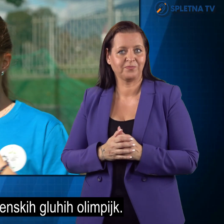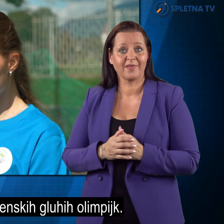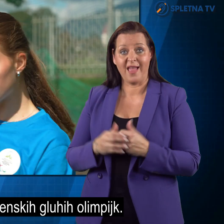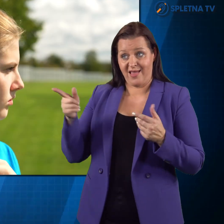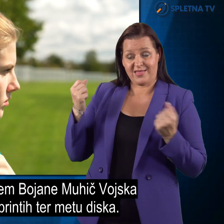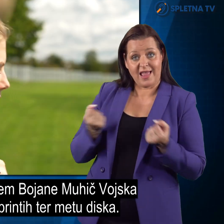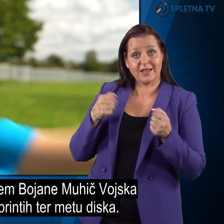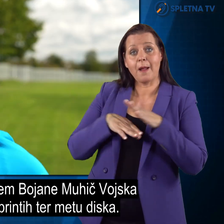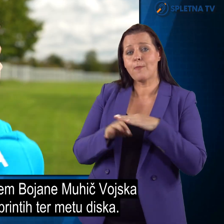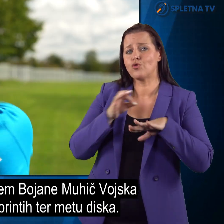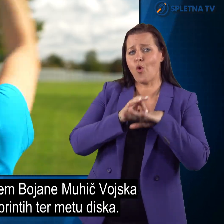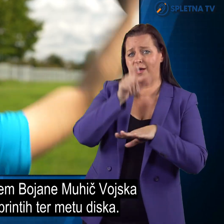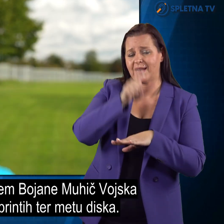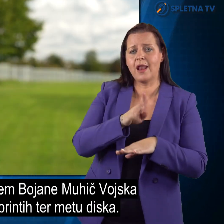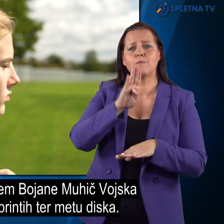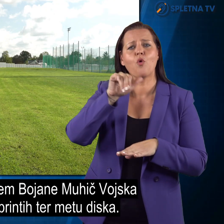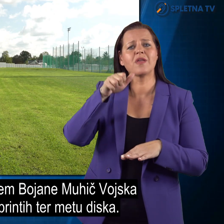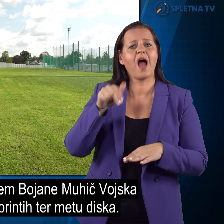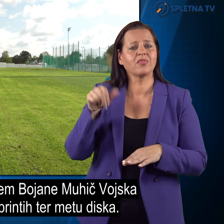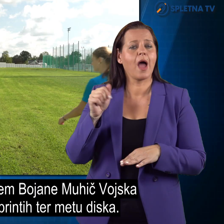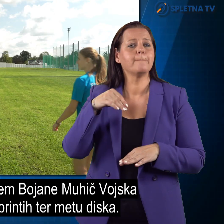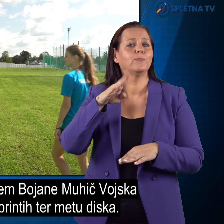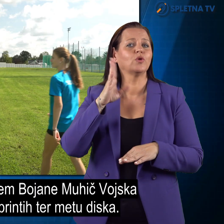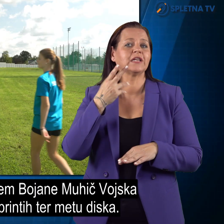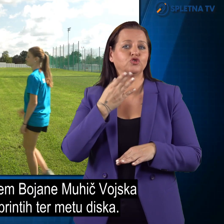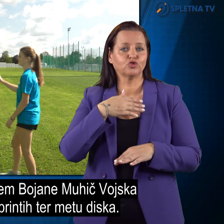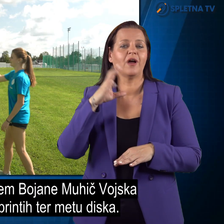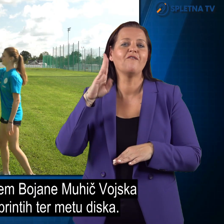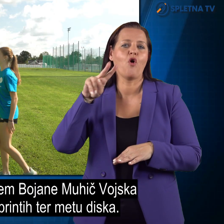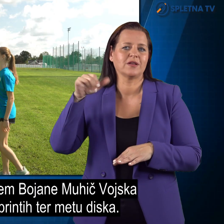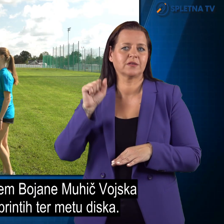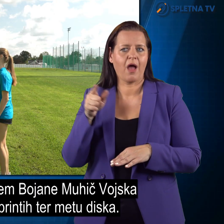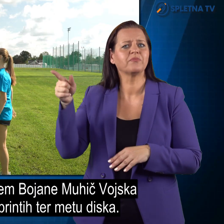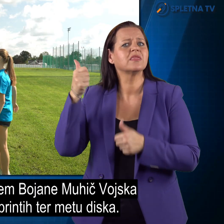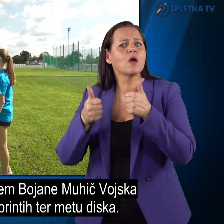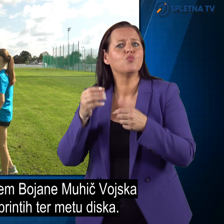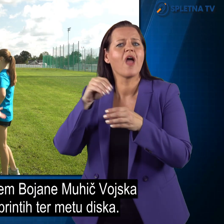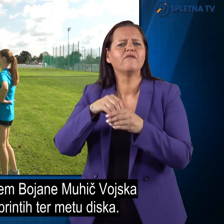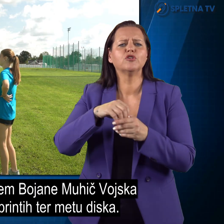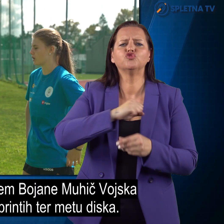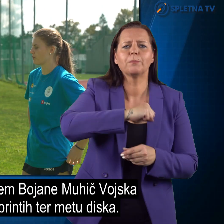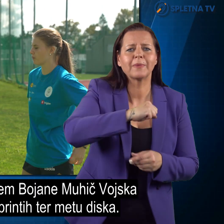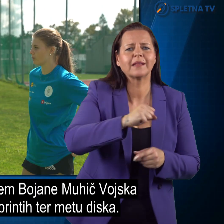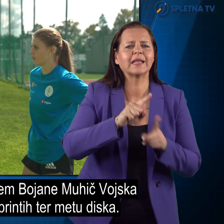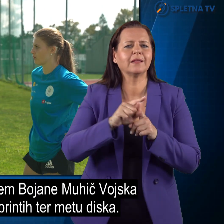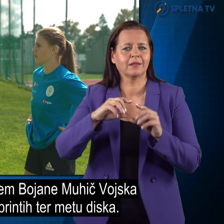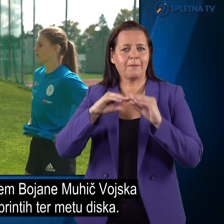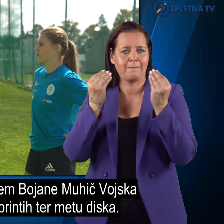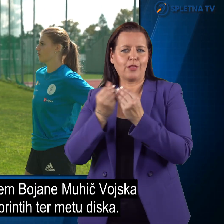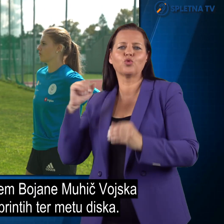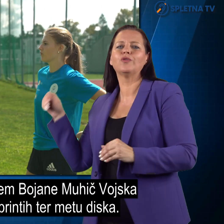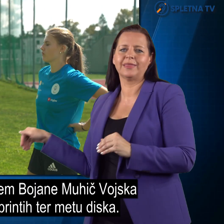olimpik. Trenira pod okriljem Bojane Muhič-Vojska in tekmuje v šprintih ter metu diska.